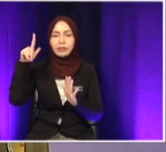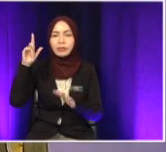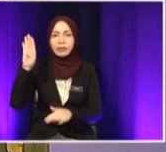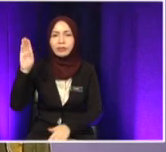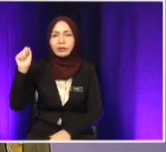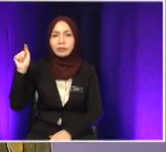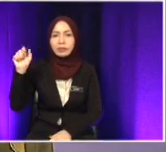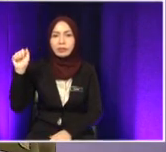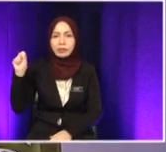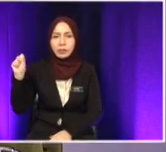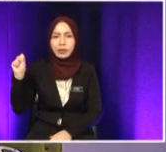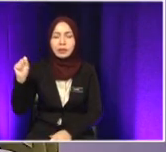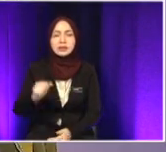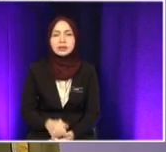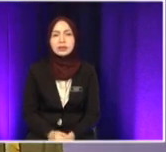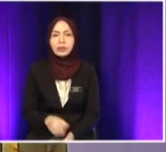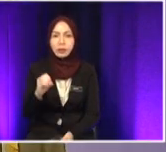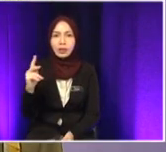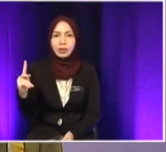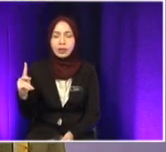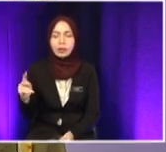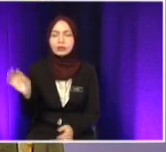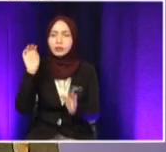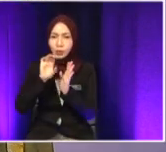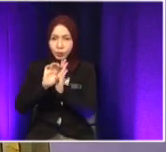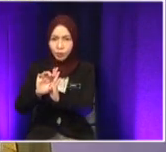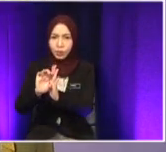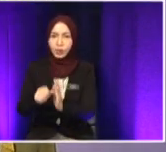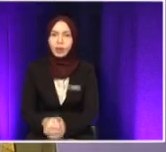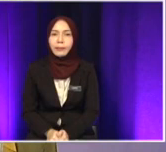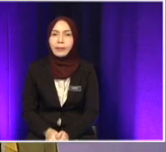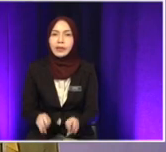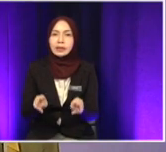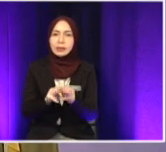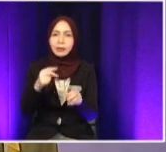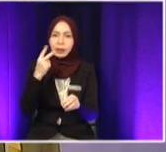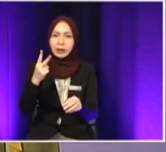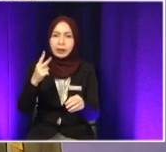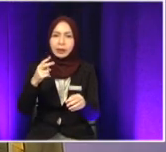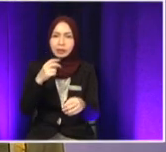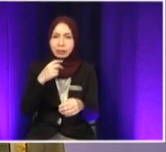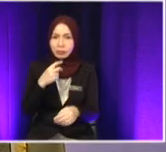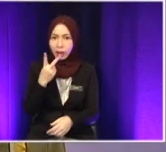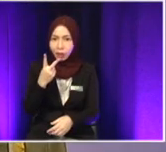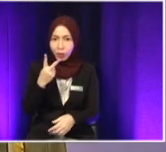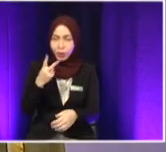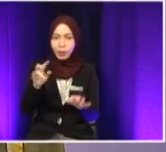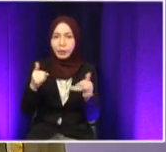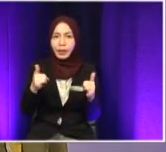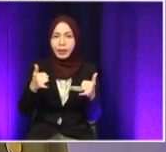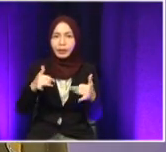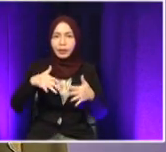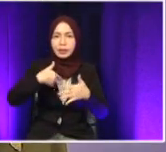aja pun tetapi akhirnya beribu-ribu ya beribu-ribu kan Ratu ratus sebab